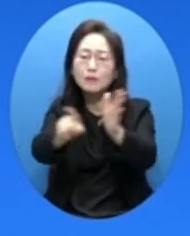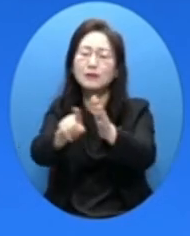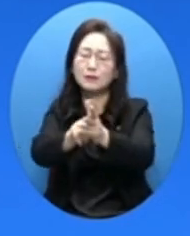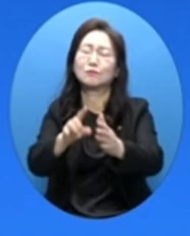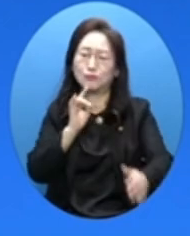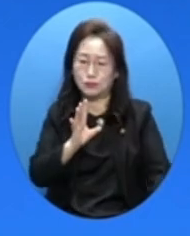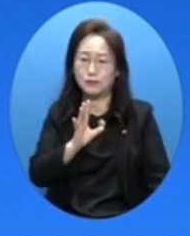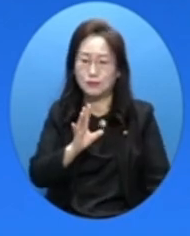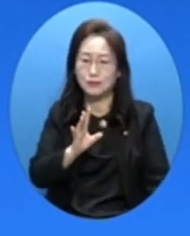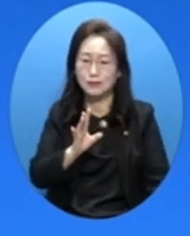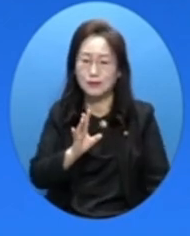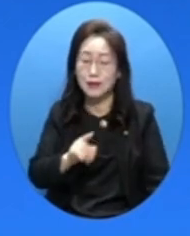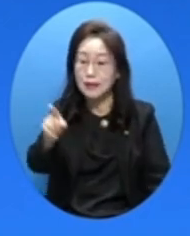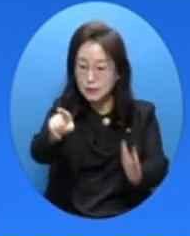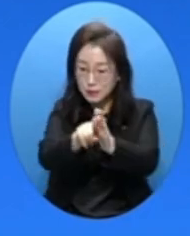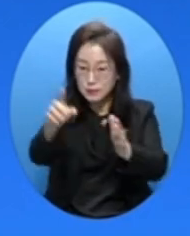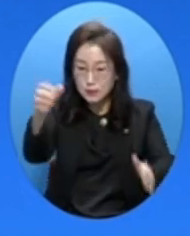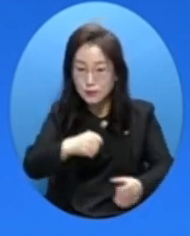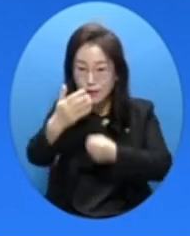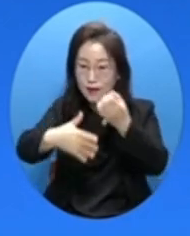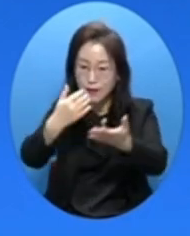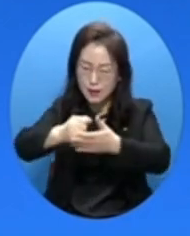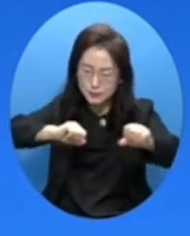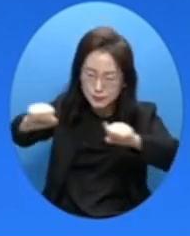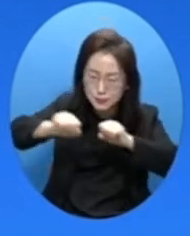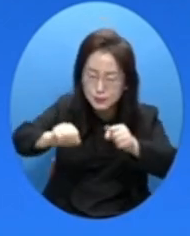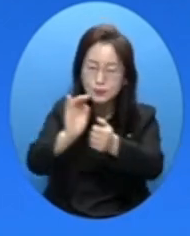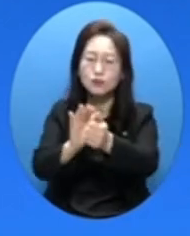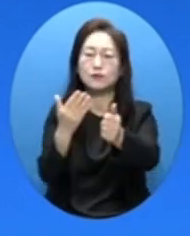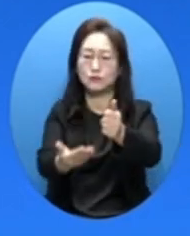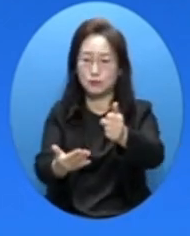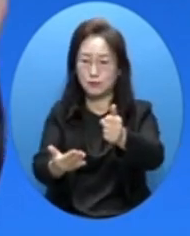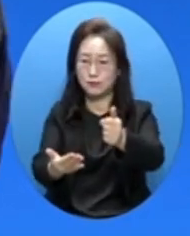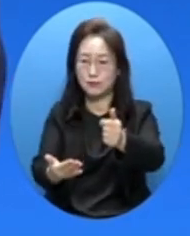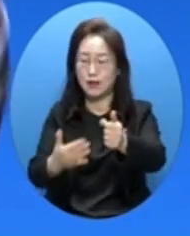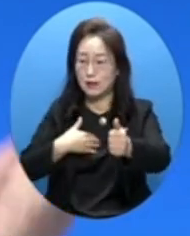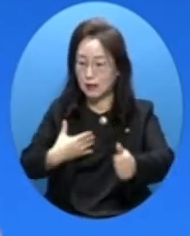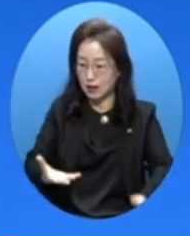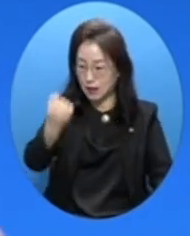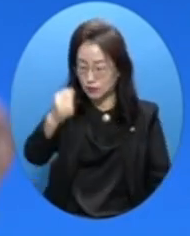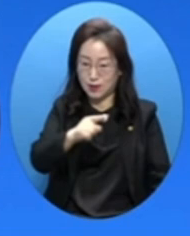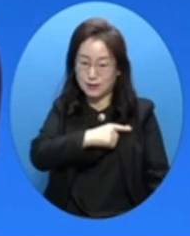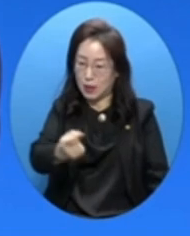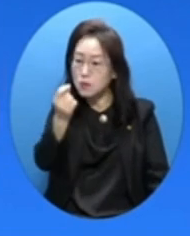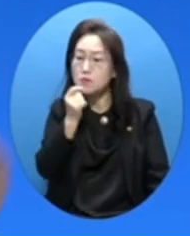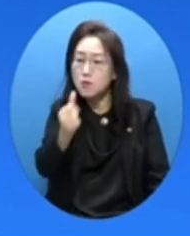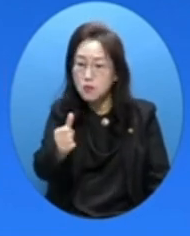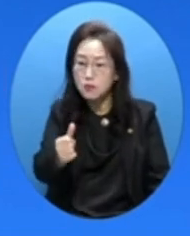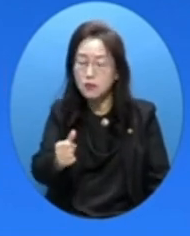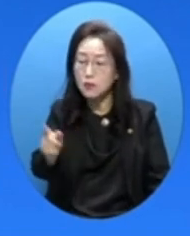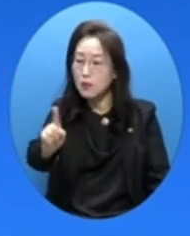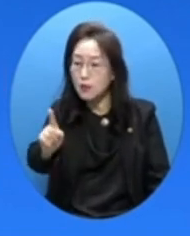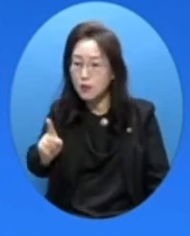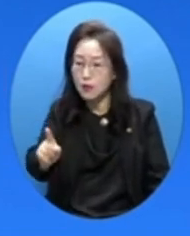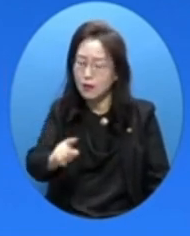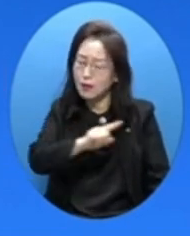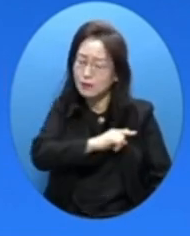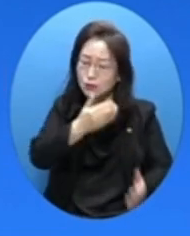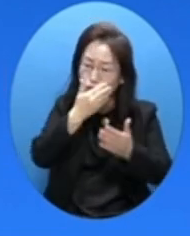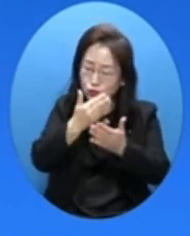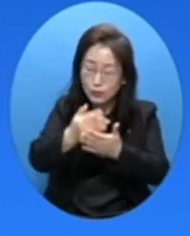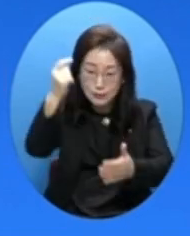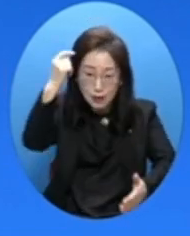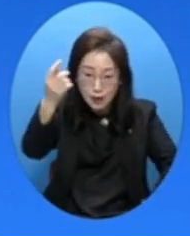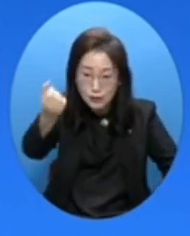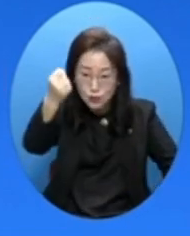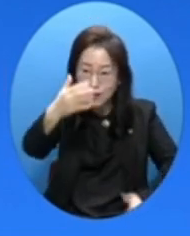없나이다. 그 믿음을 통하여 하나님이 역사하시는 것입니다. 내가 가지고 있는 가장 작은 것, 내가 가장 소중히 여기는 것, 그걸 주 앞에 내놓을